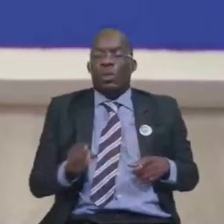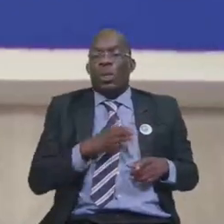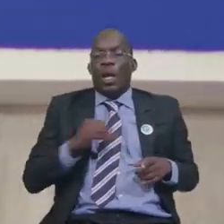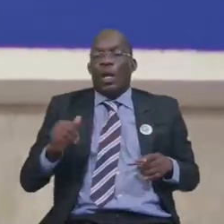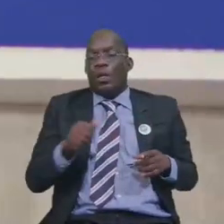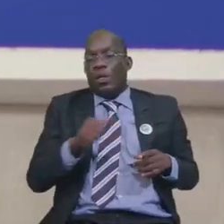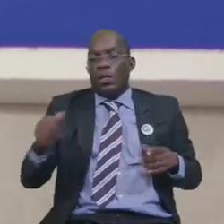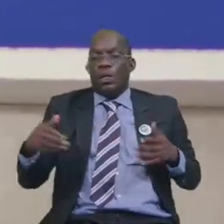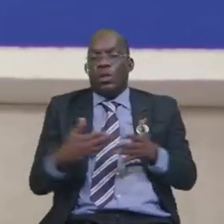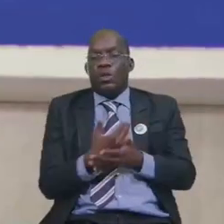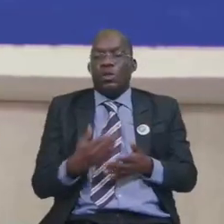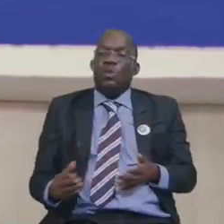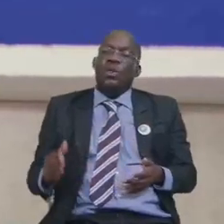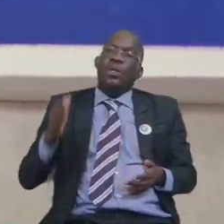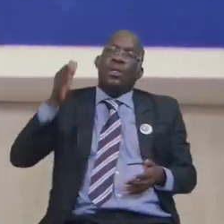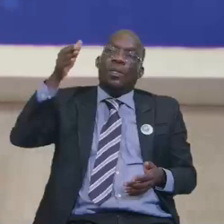et une nouvelle destinée